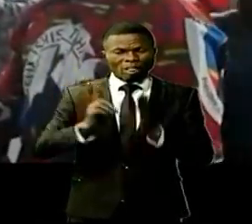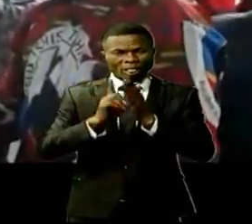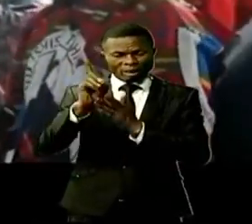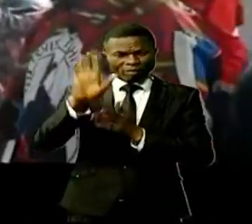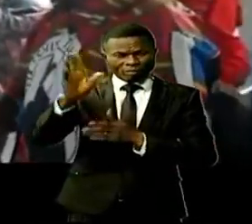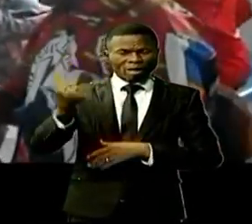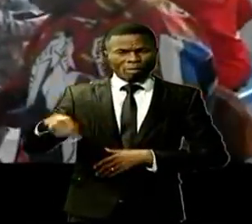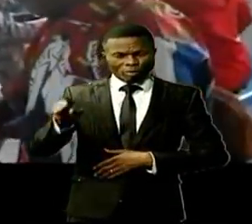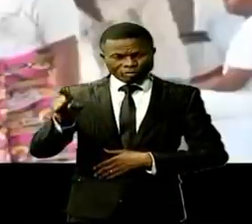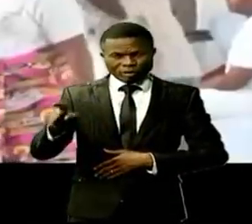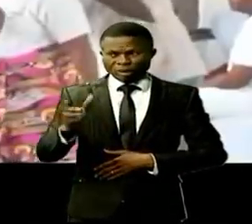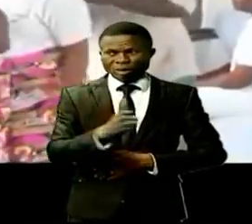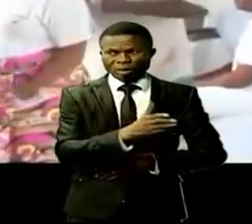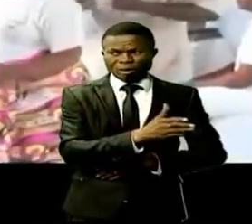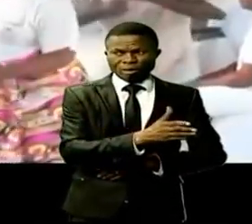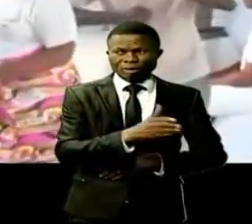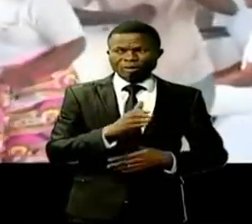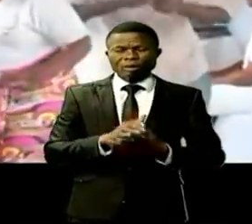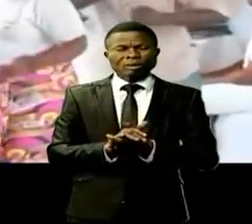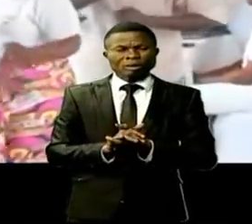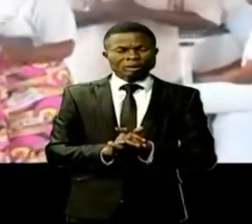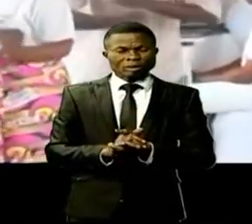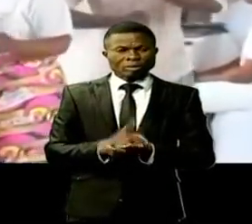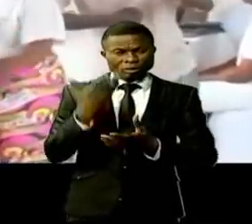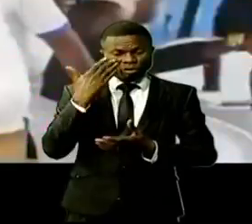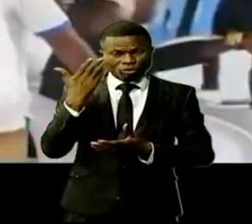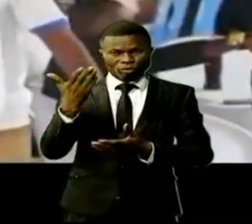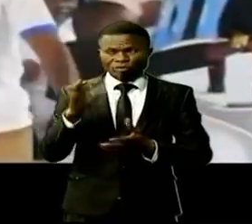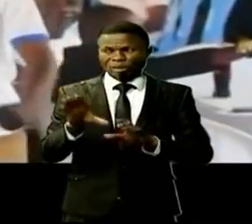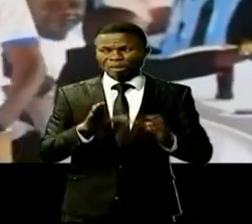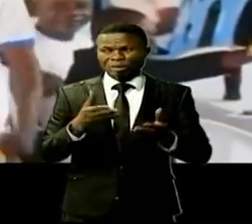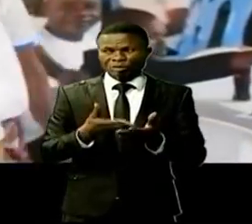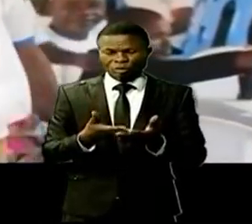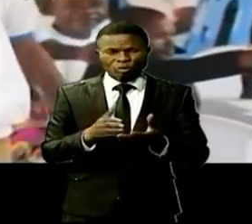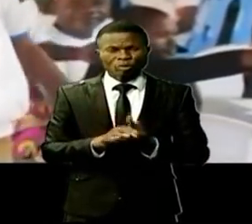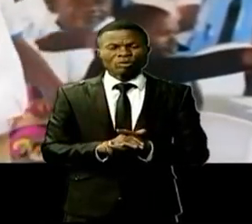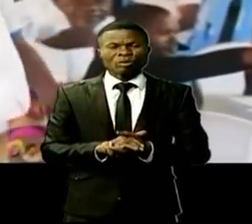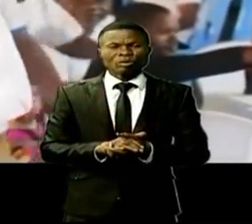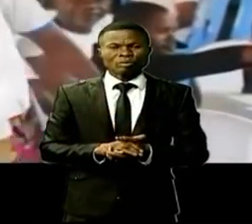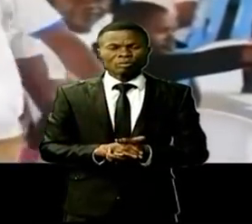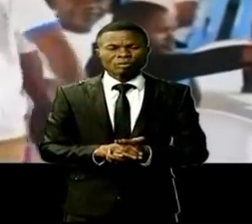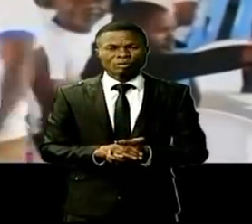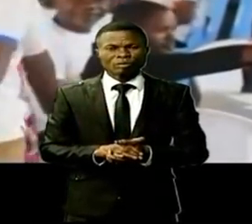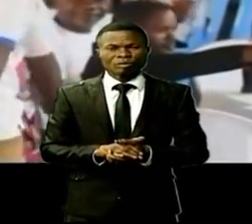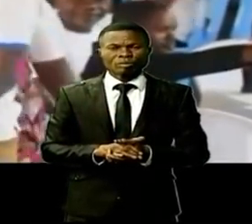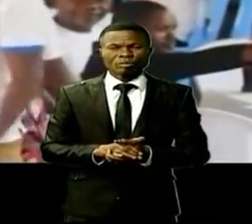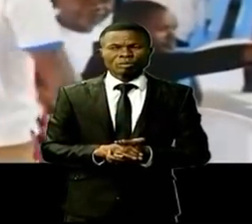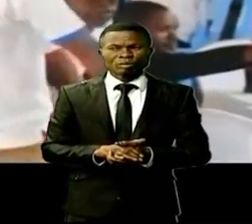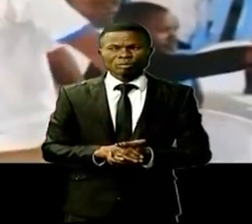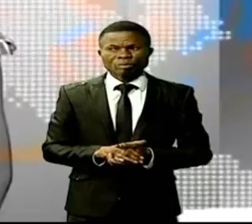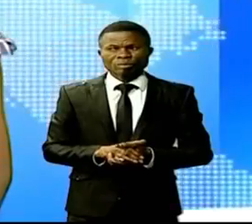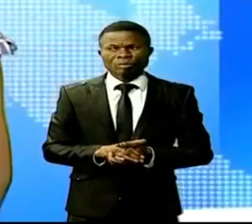province en vue de soutenir les actions du chef de l'État, Félix Antoine Tshisekedi Tshilombo.